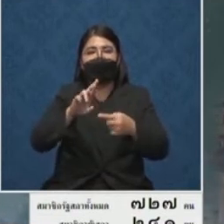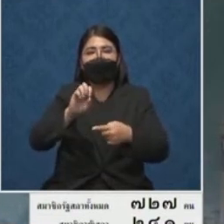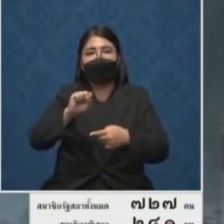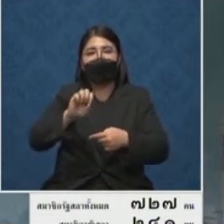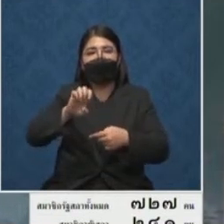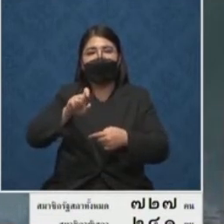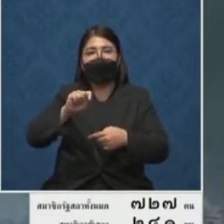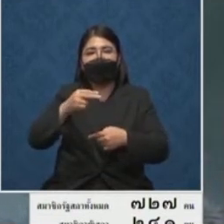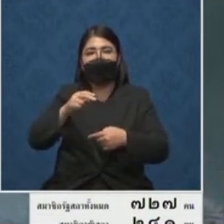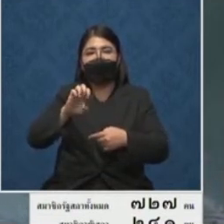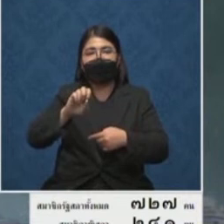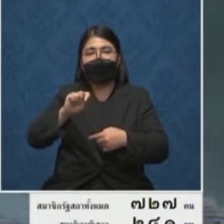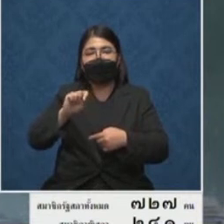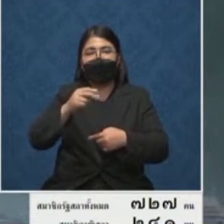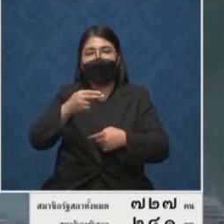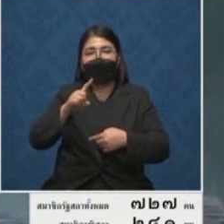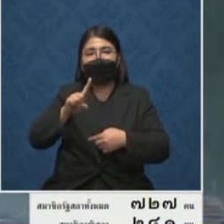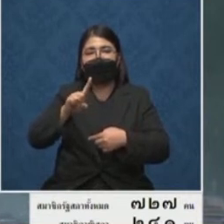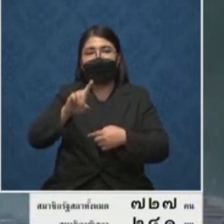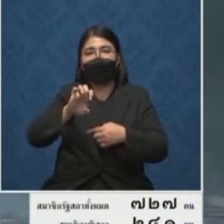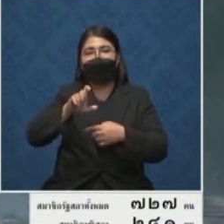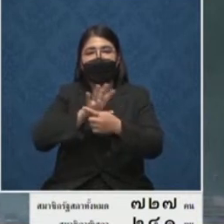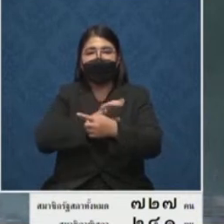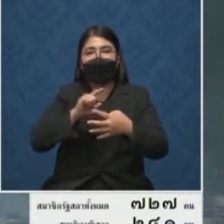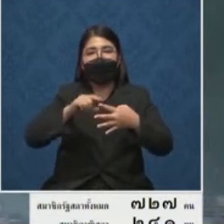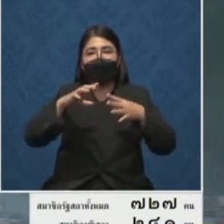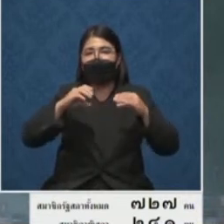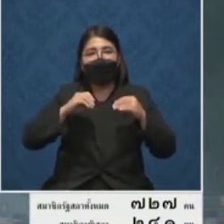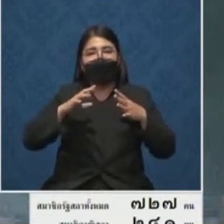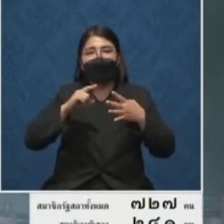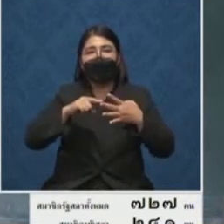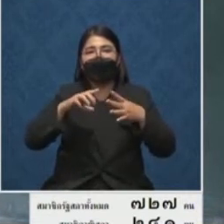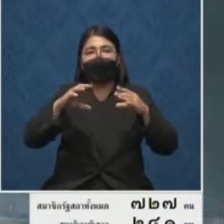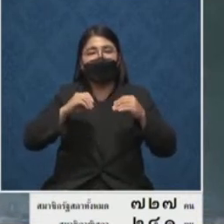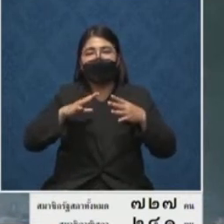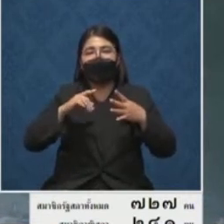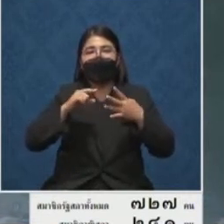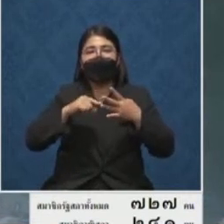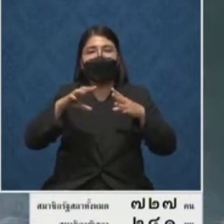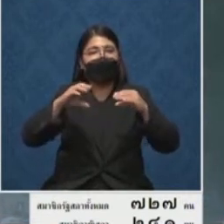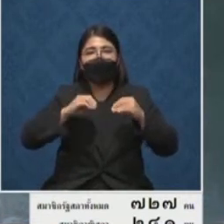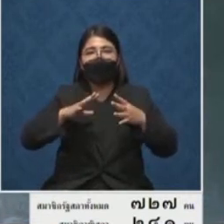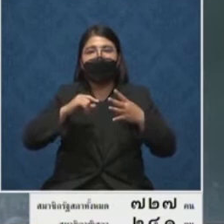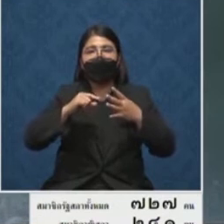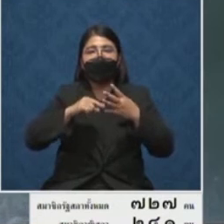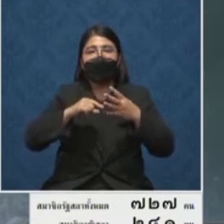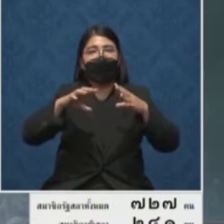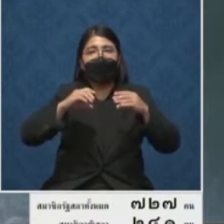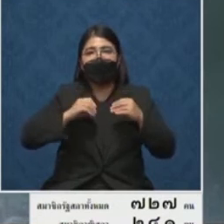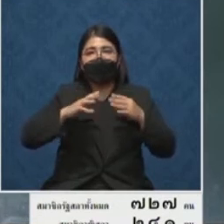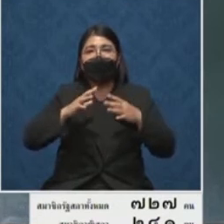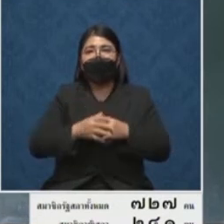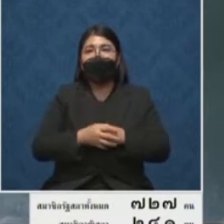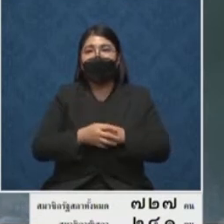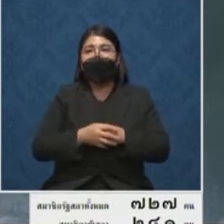ธิ์ตรีทอง 1ไม่รับหลักการ2ไม่รับหลักการ3ไม่รับหลักการ4